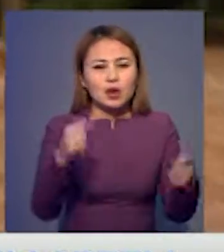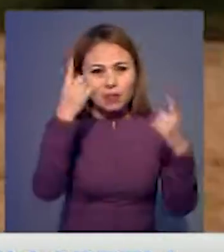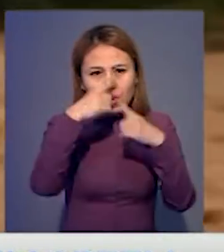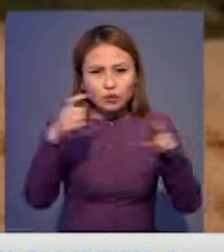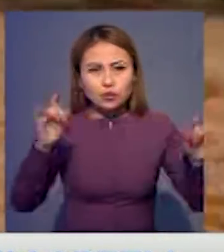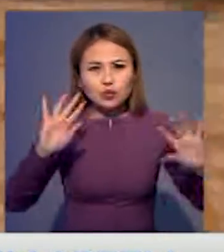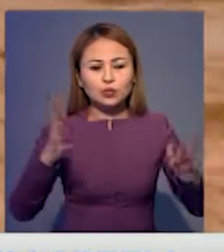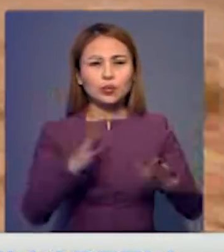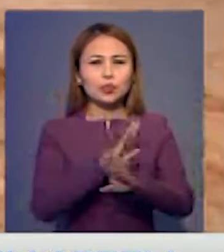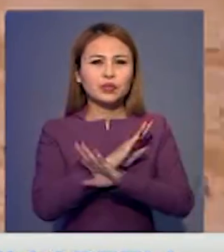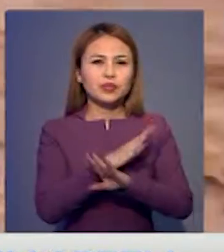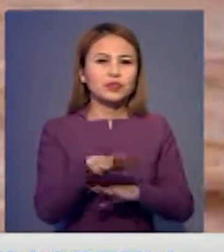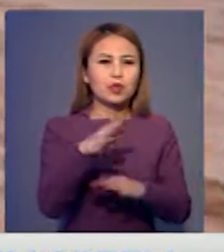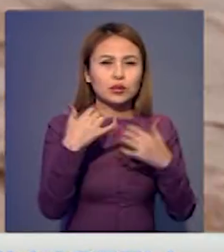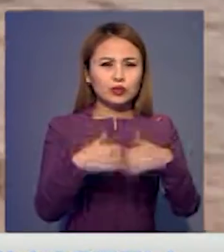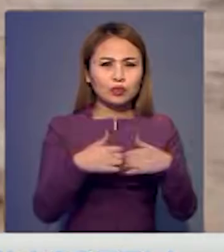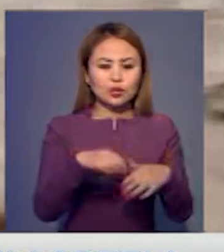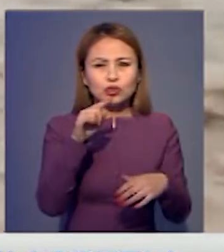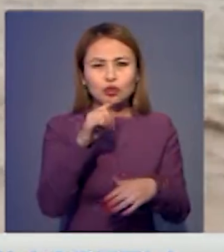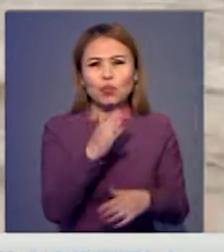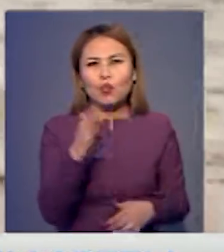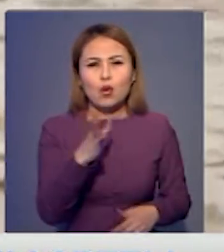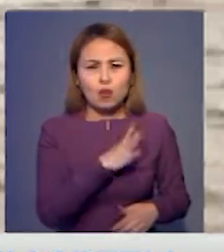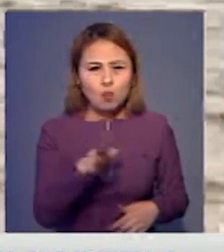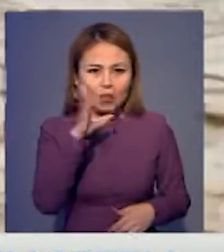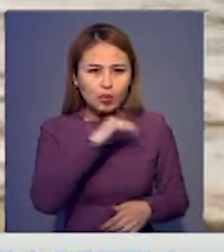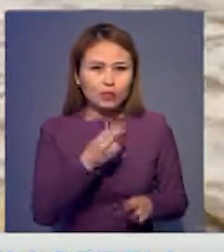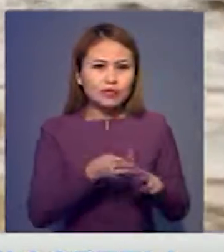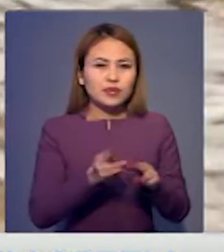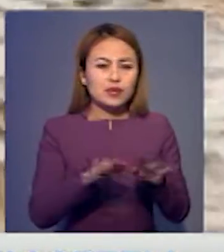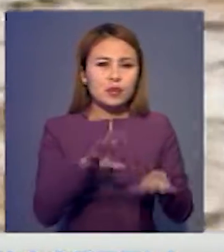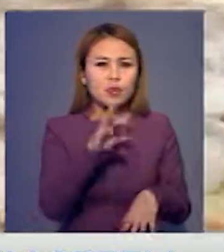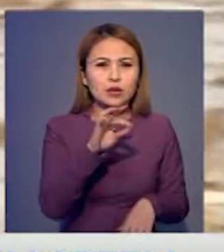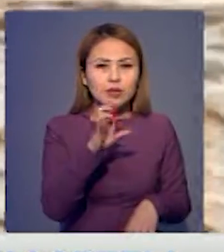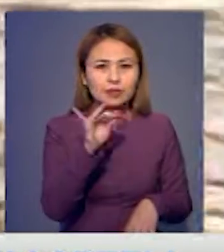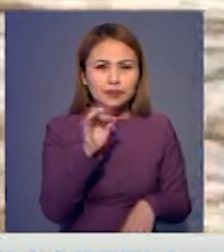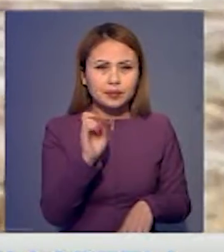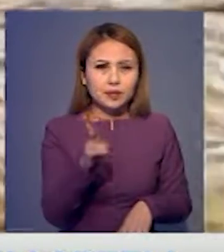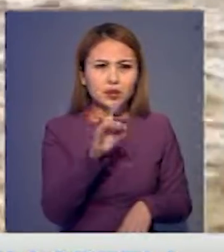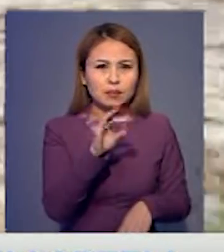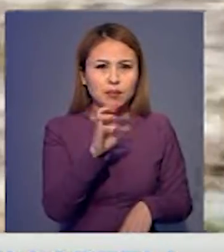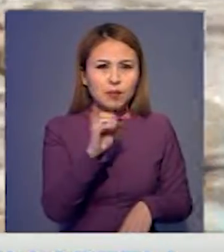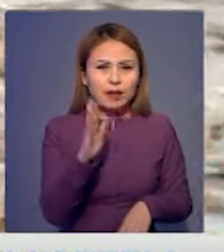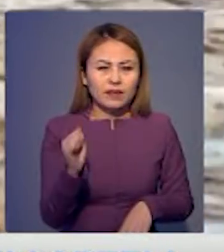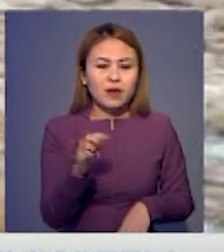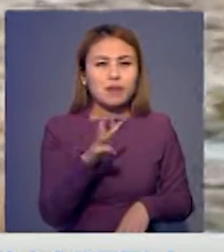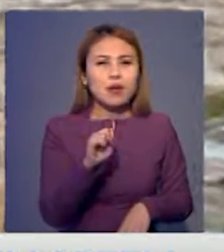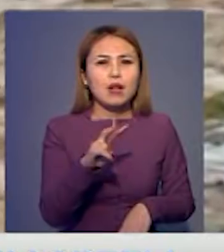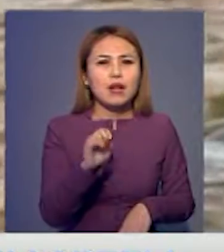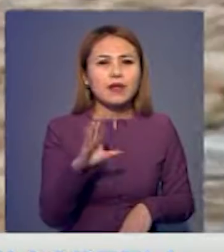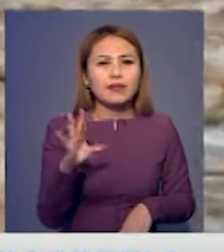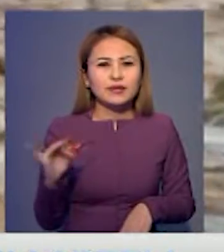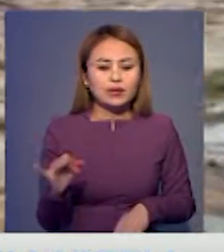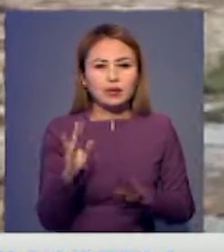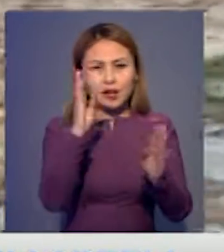биліктің хабарлауынша мерт болғандар саны 1000-нан асып жығылуы мүмкін. Еске сала кетейік, өткен аптада Мозамбик, Зимбабве мен